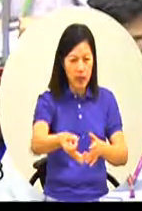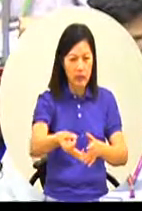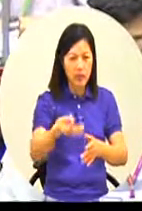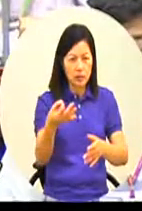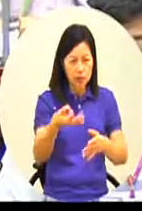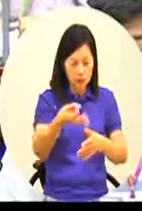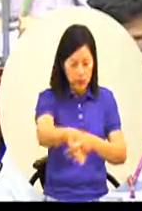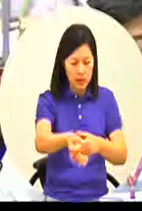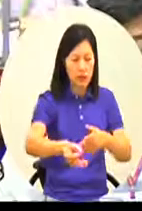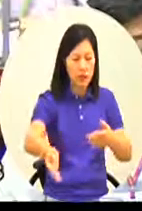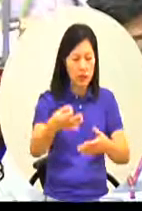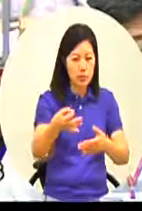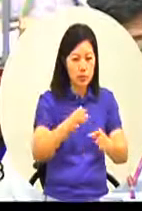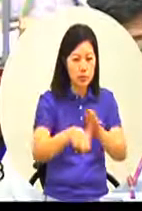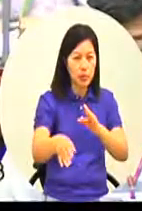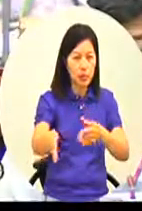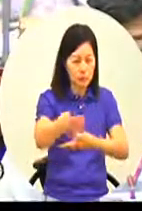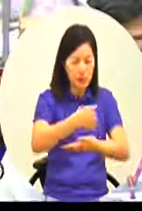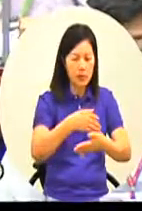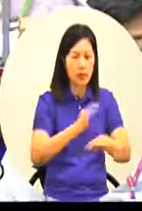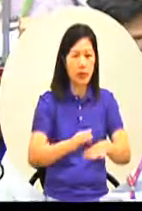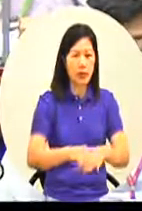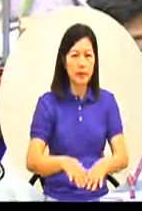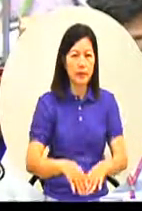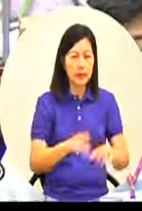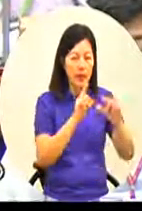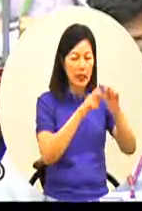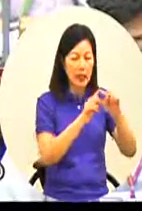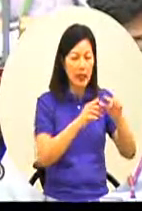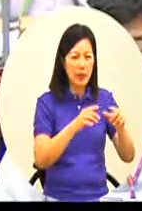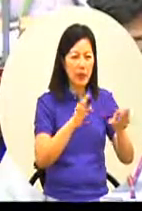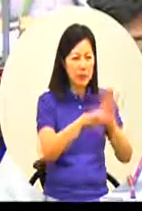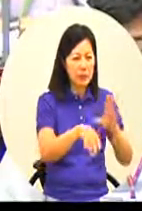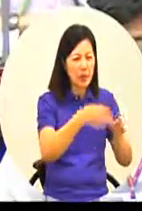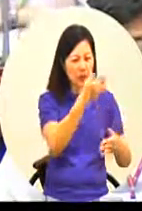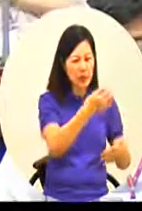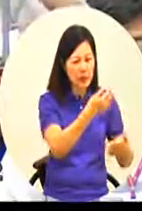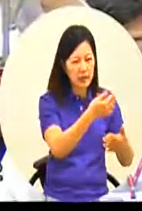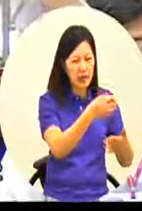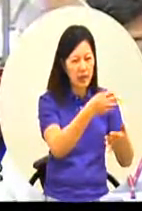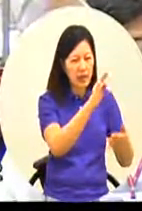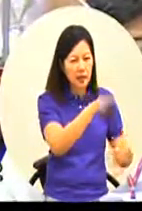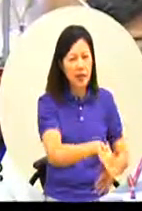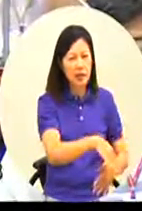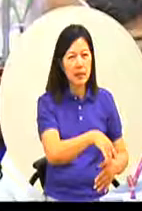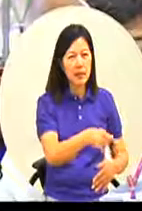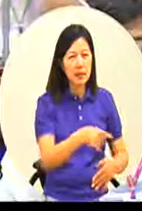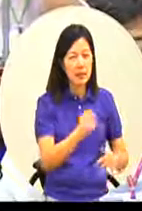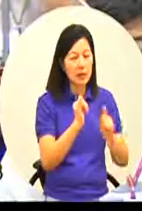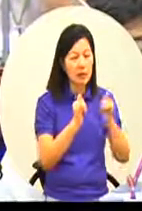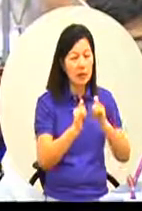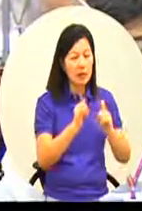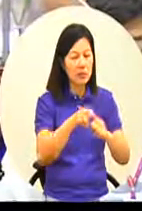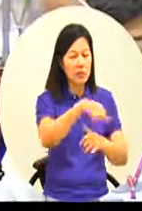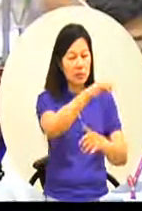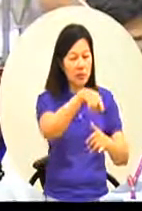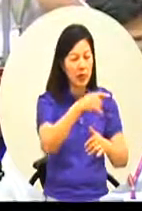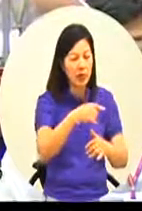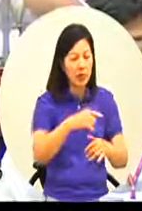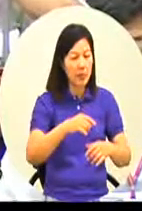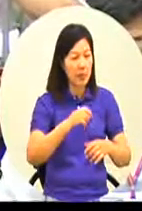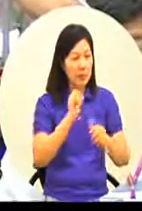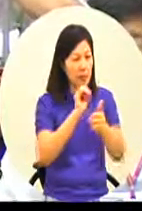嘛。啊，所以刚刚你也提到说台中说税比较低，最近台中的市民也有在反映，报载也有在反映啊，